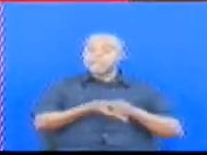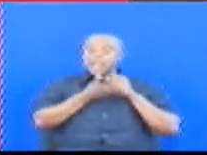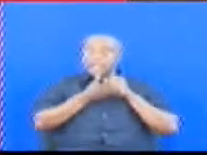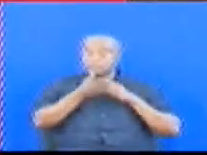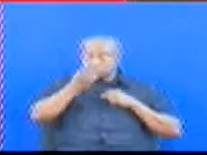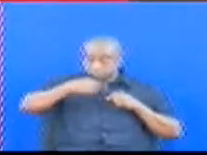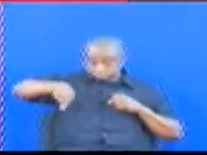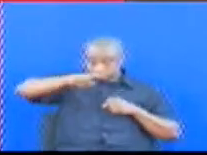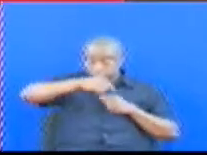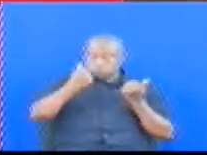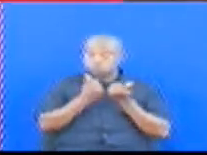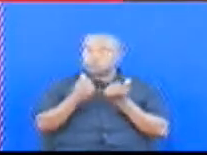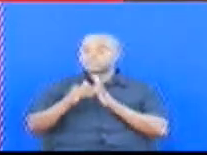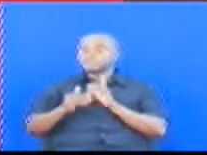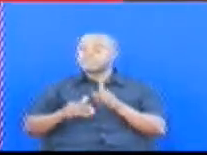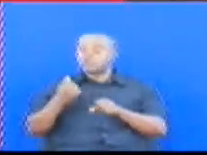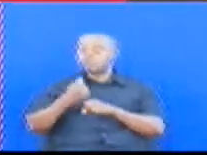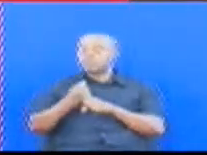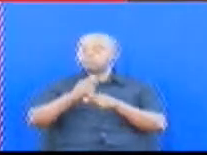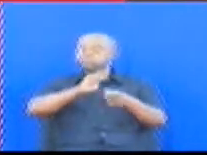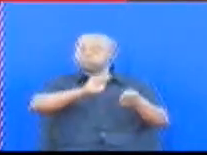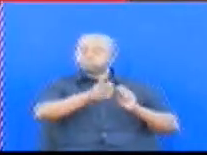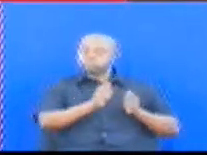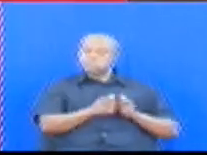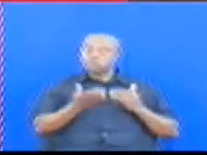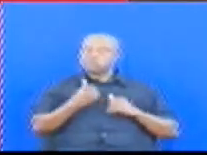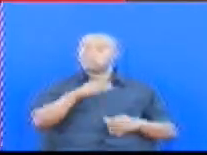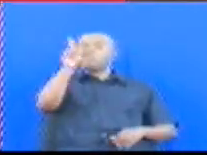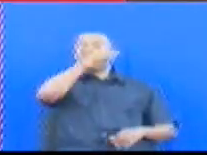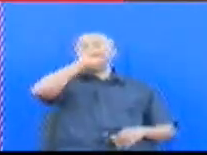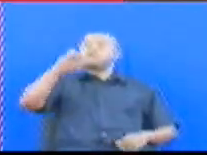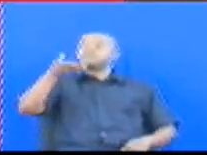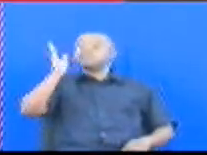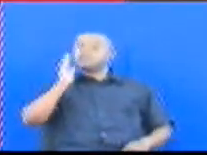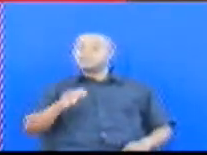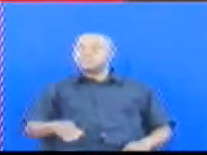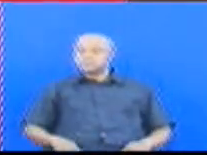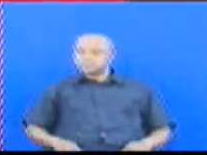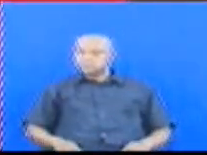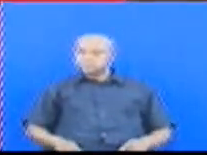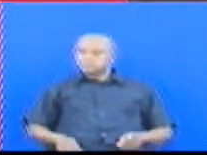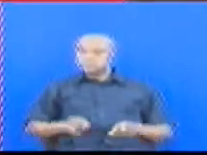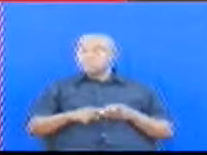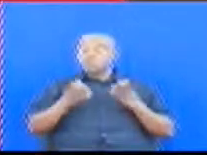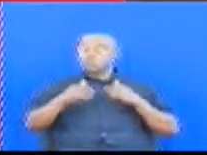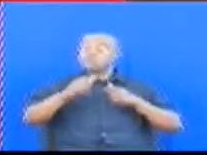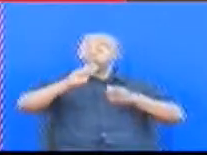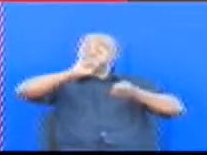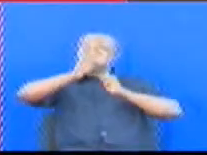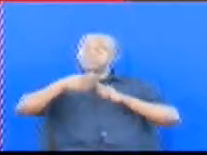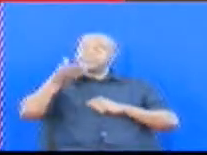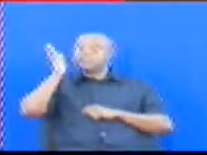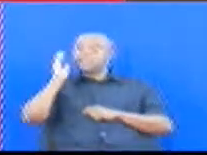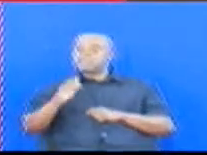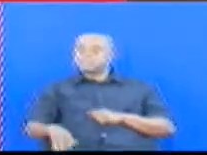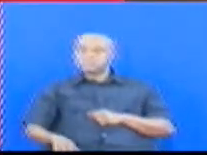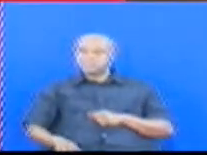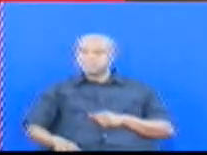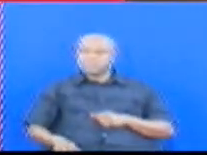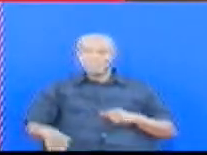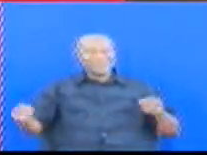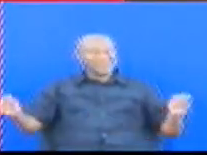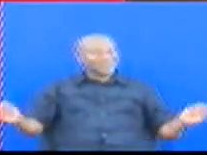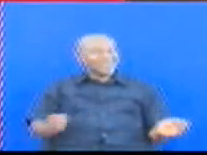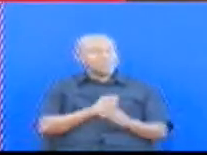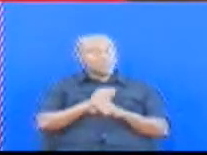kutunga sheria na kuleta mabadiliko kwa ajili ya kuikosoa serikali, kuleta mabadiliko kwa ajili ya kuirekebisha serikali. Haiwezekani mkuu